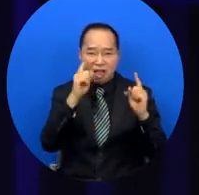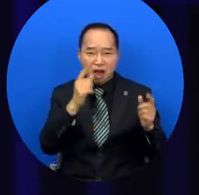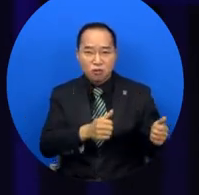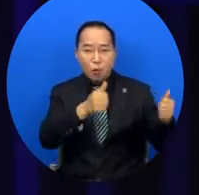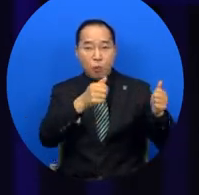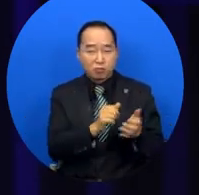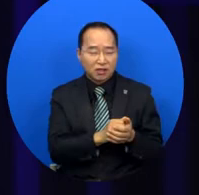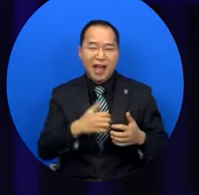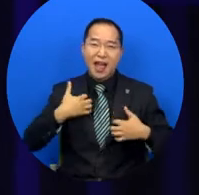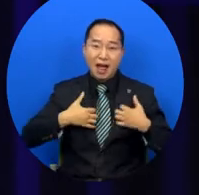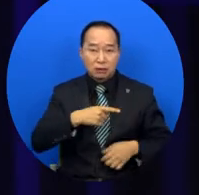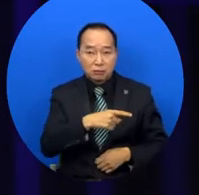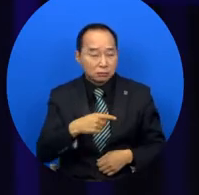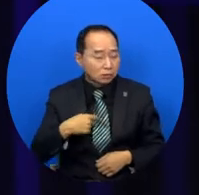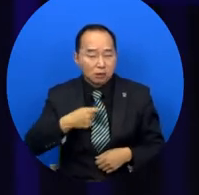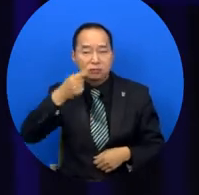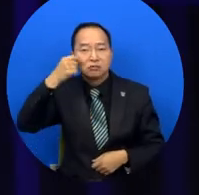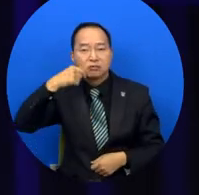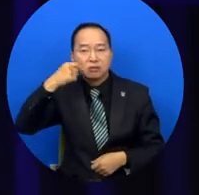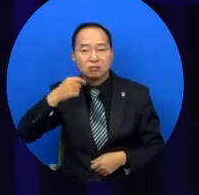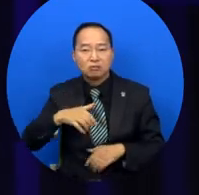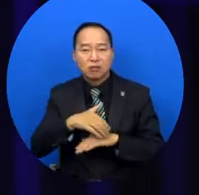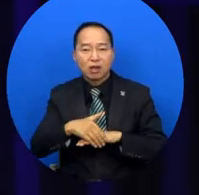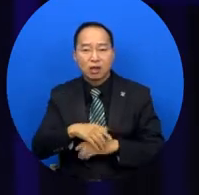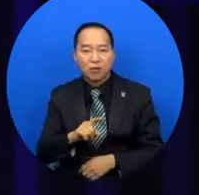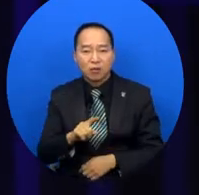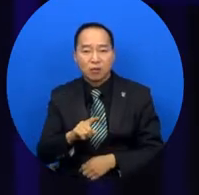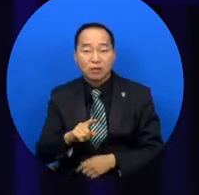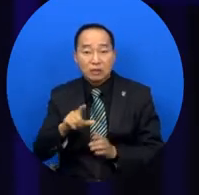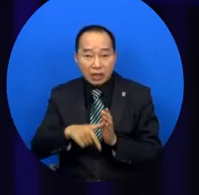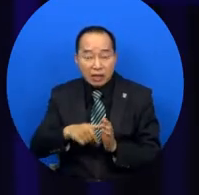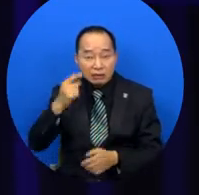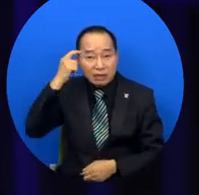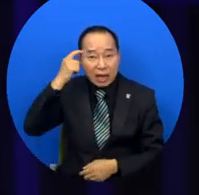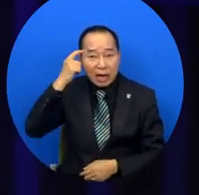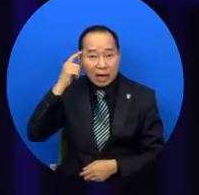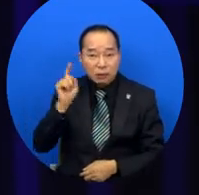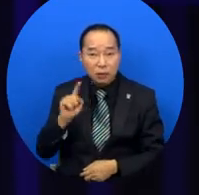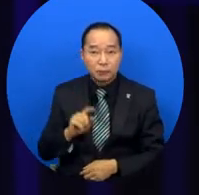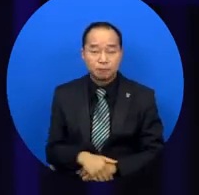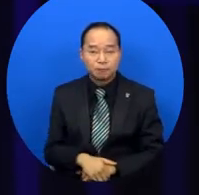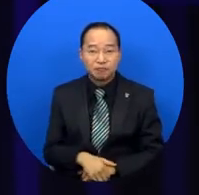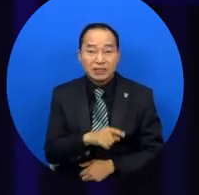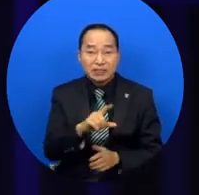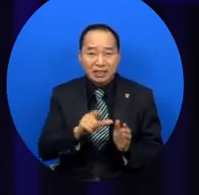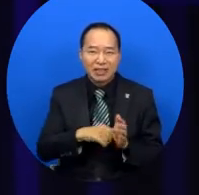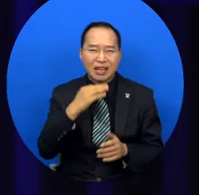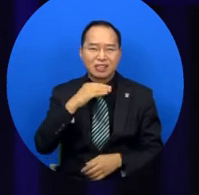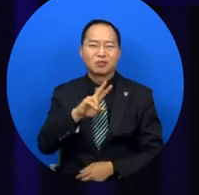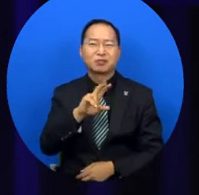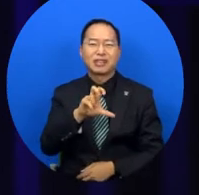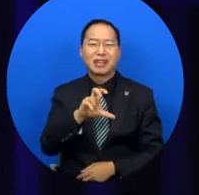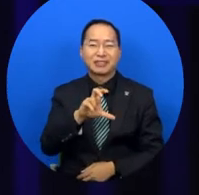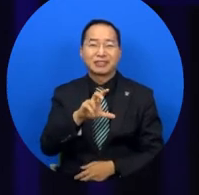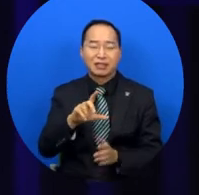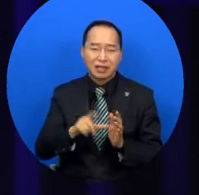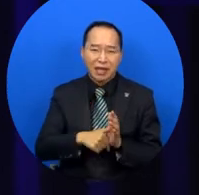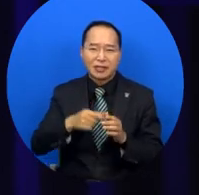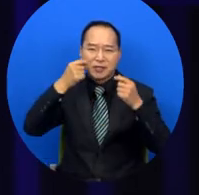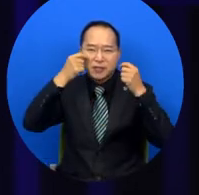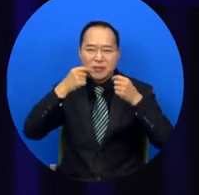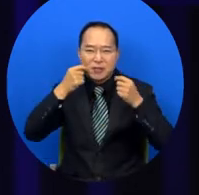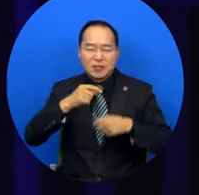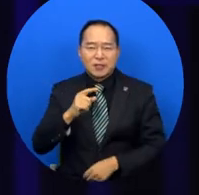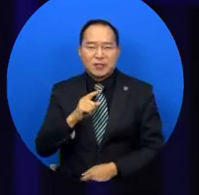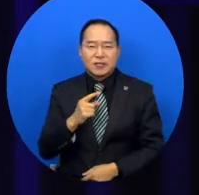다 졸업하고 막 즐거운 시간을 보낼 때 나는 이제 울면서 이제 계획을 해야 되는데 그때 이런 생각이 들더라고. 그때 이제 내가